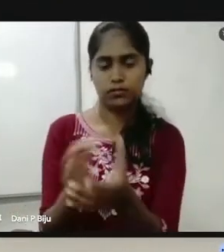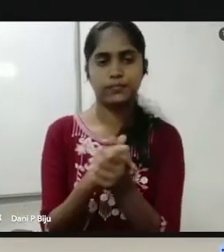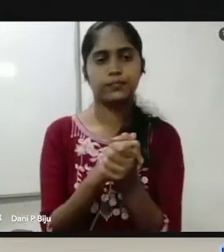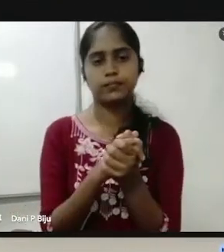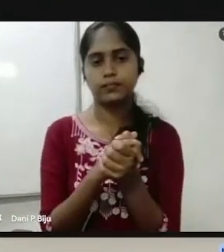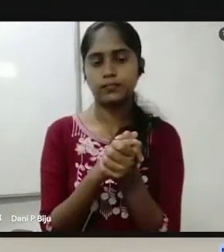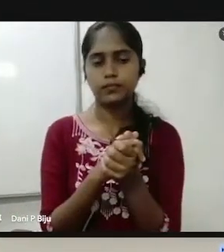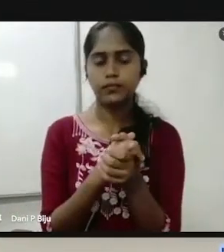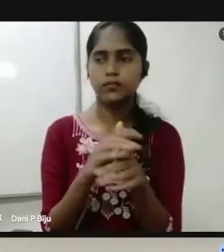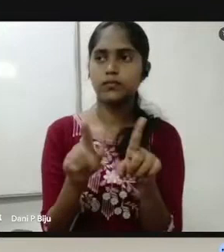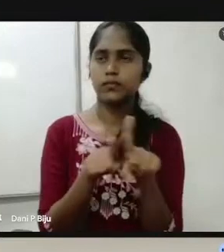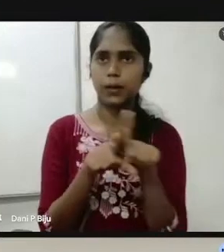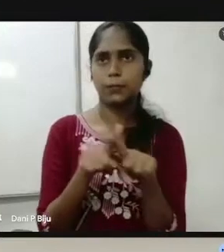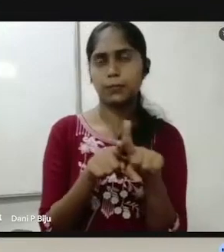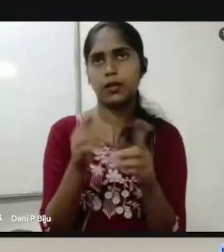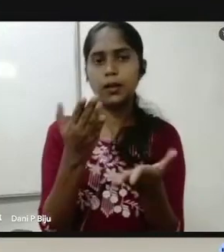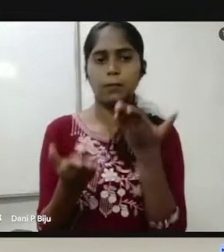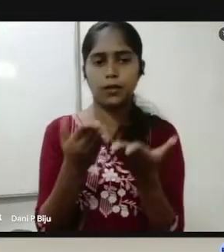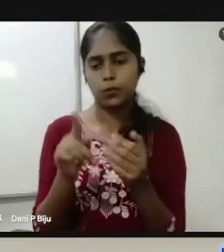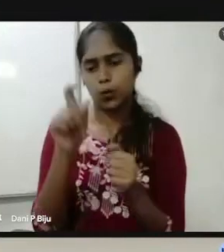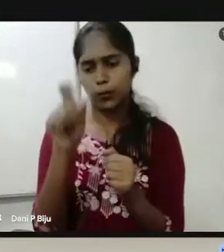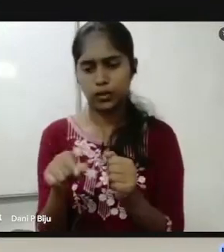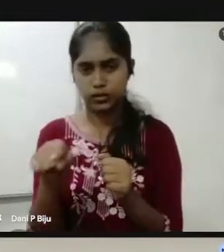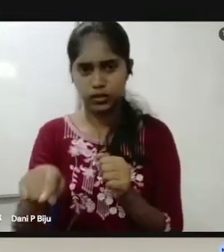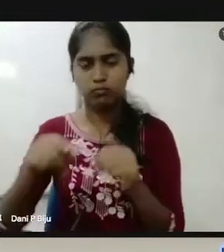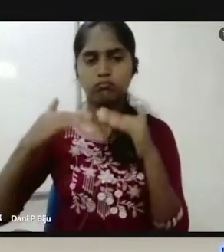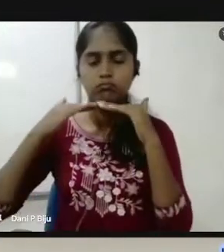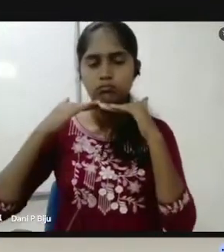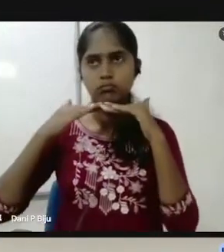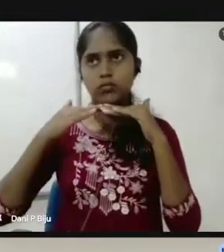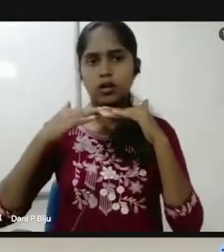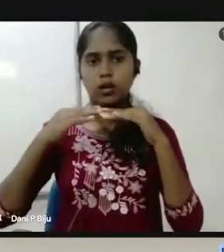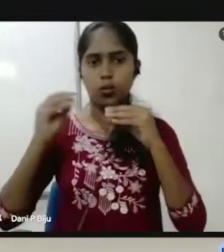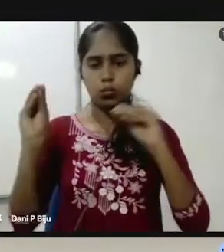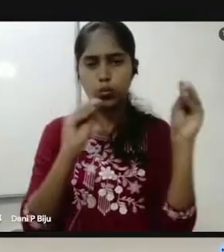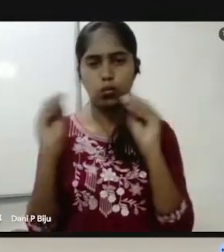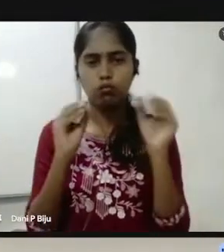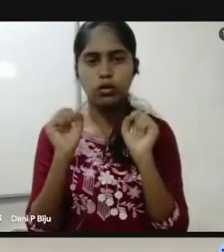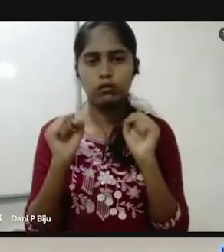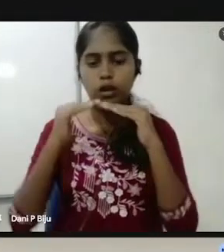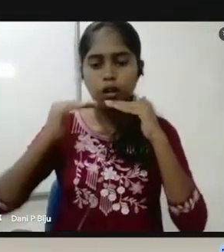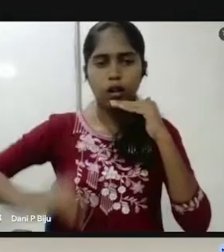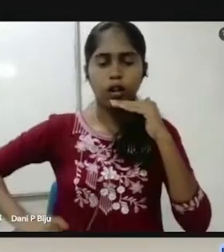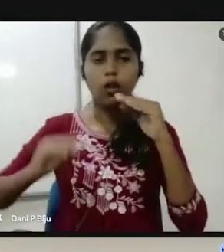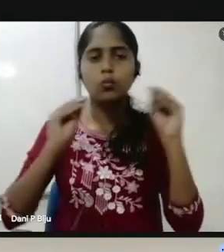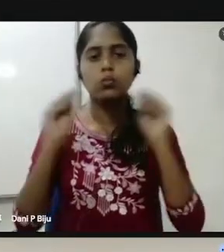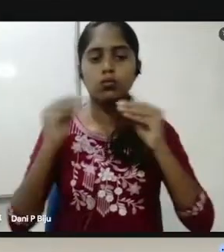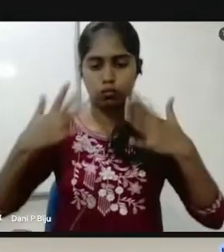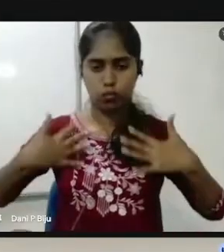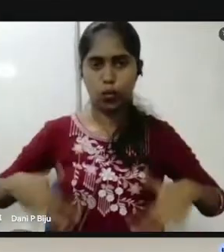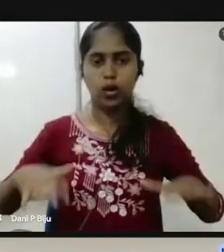നമുക്ക് എന്തെങ്കിലും ഒരു കണ്ടീഷൻ കാരണം നമ്മുടെ കഴുത്തിന് താഴോട്ട് തളർന്നിട്ടുള്ള ആൾക്കാർക്ക് വരെ ഉപയോഗിക്കാൻ പറ്റുന്ന ഡിവൈസസും സിസ്റ്റംസും